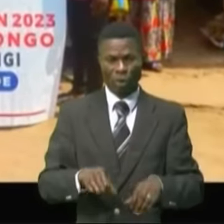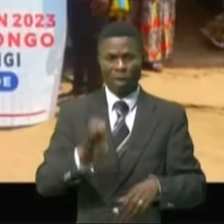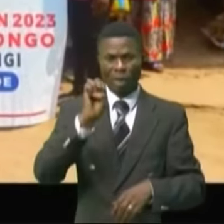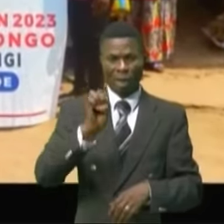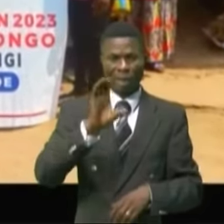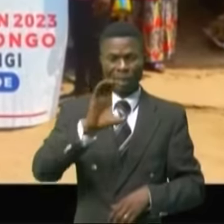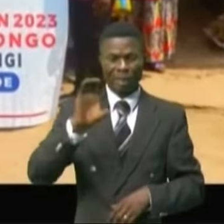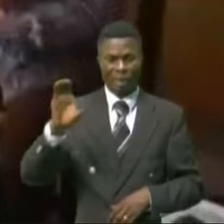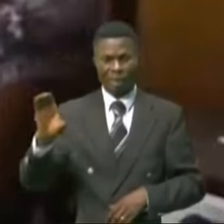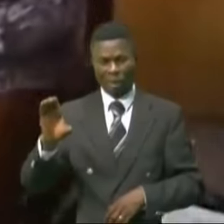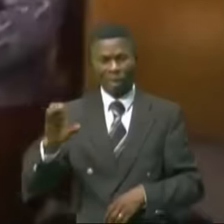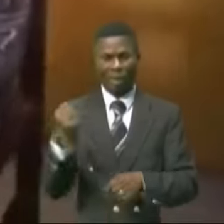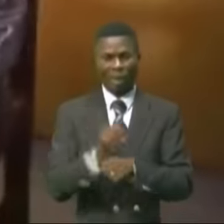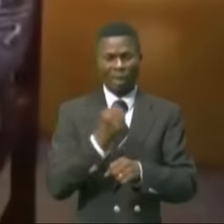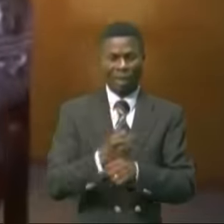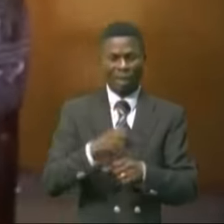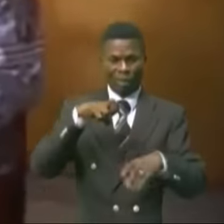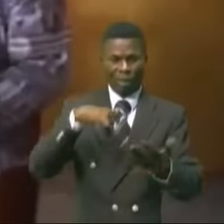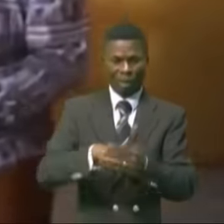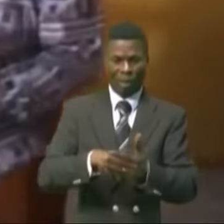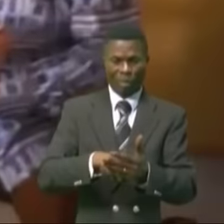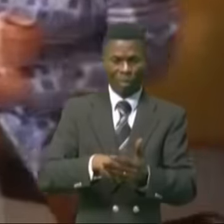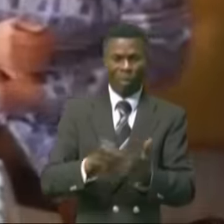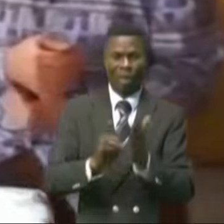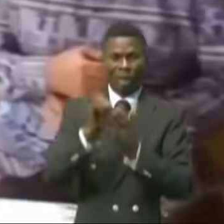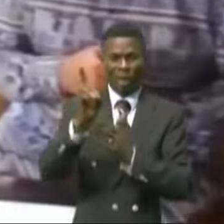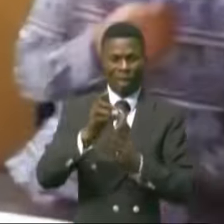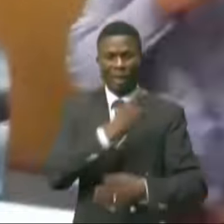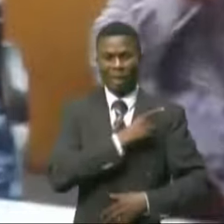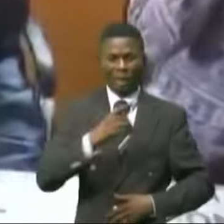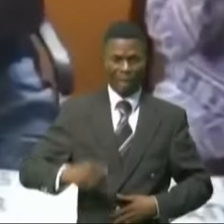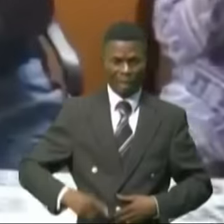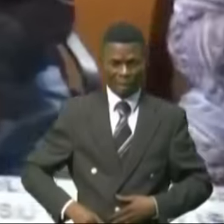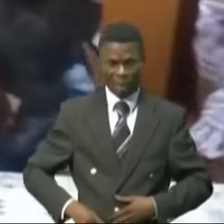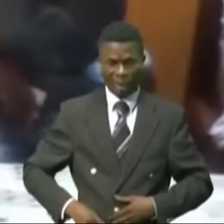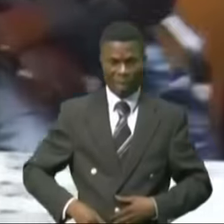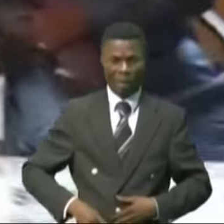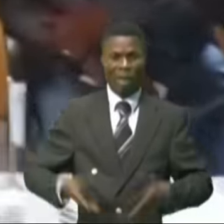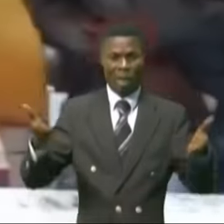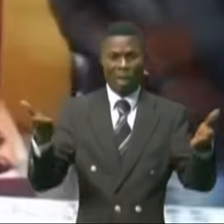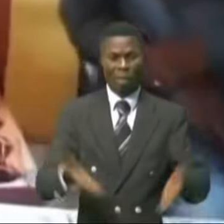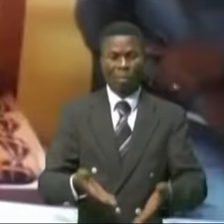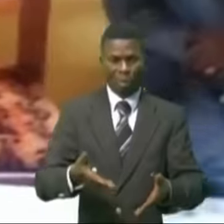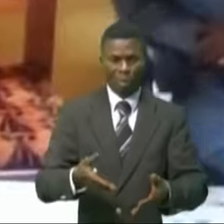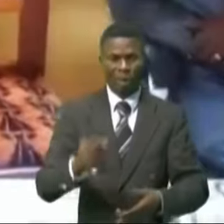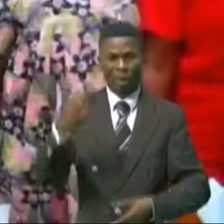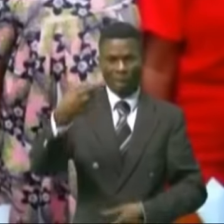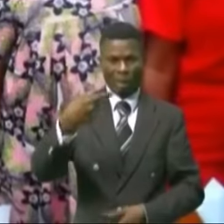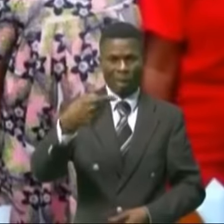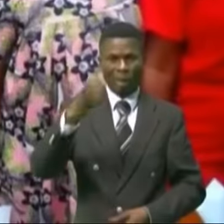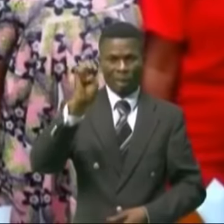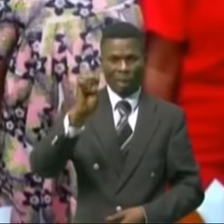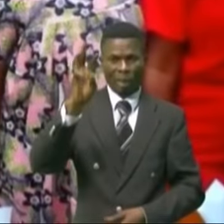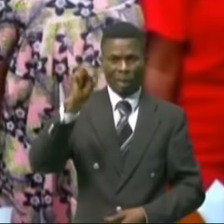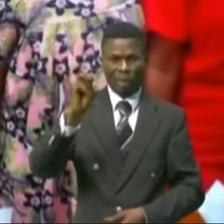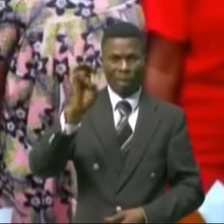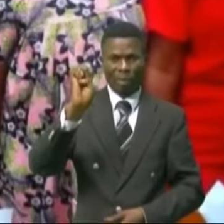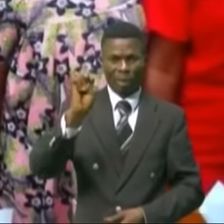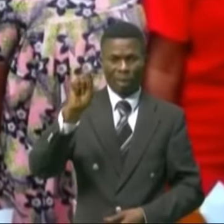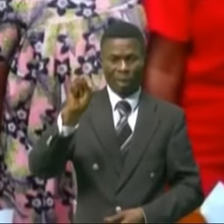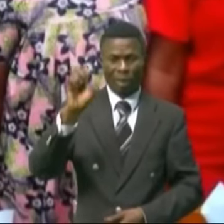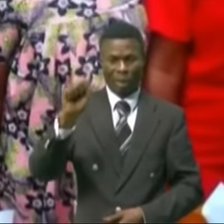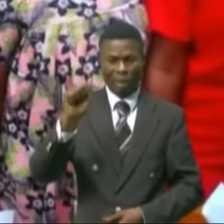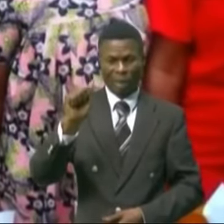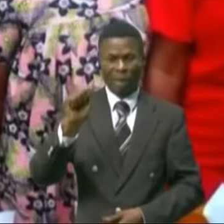à travers le service protestant du développement et de la diaconie, Seprodia, est présente à Guémena pour assister plus de 300